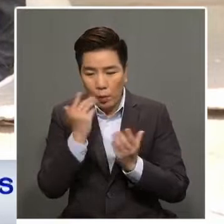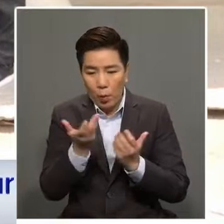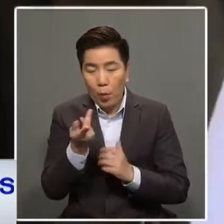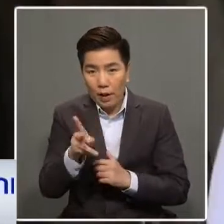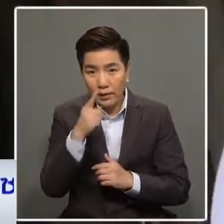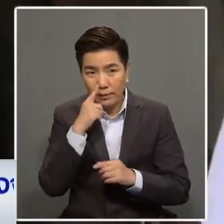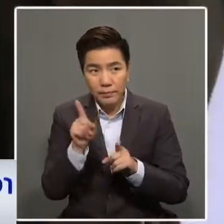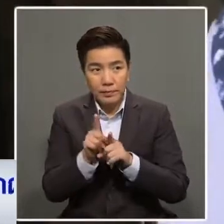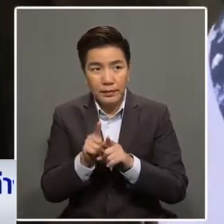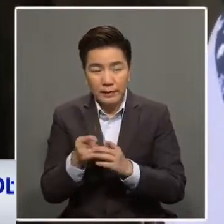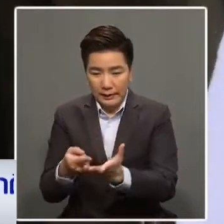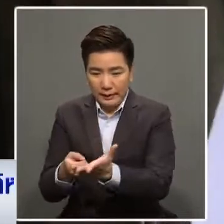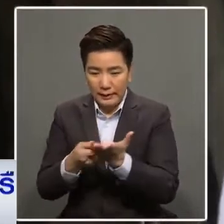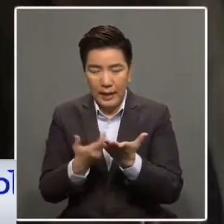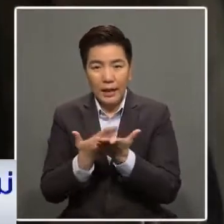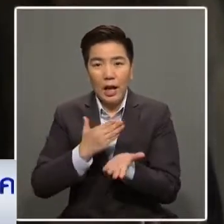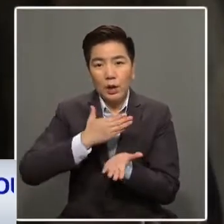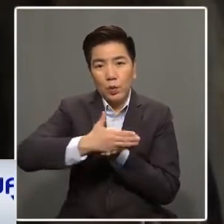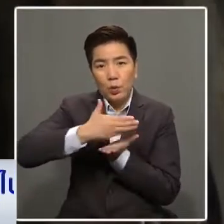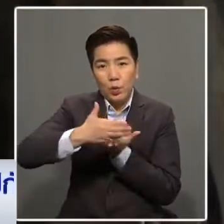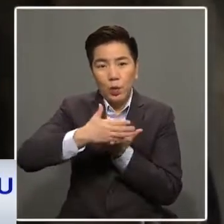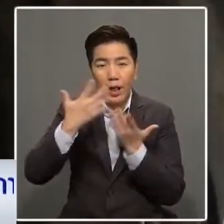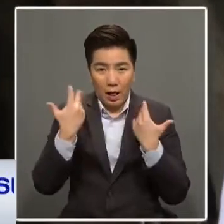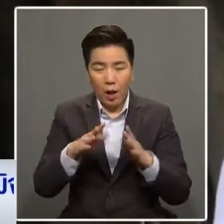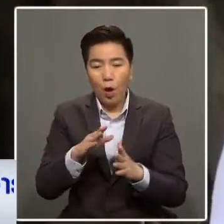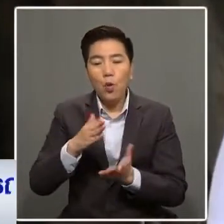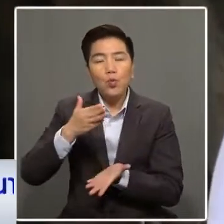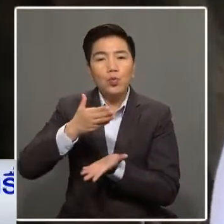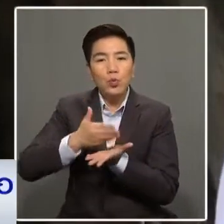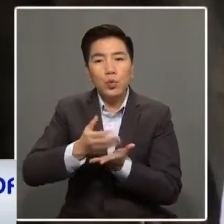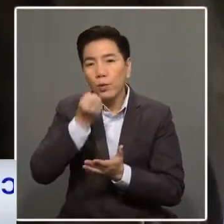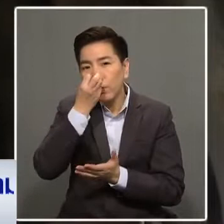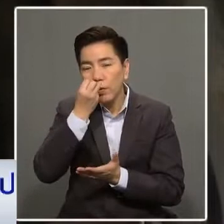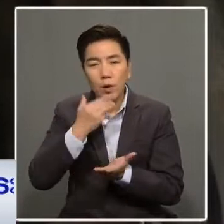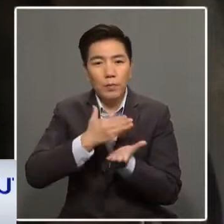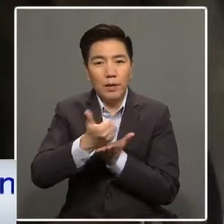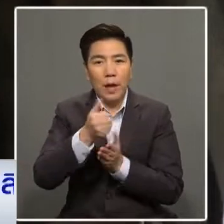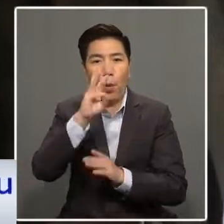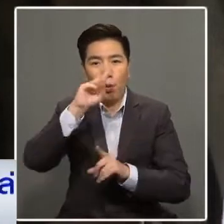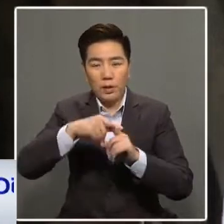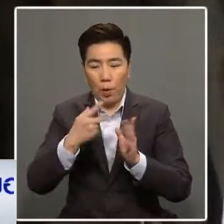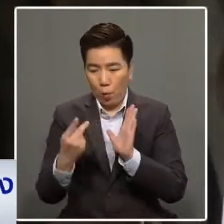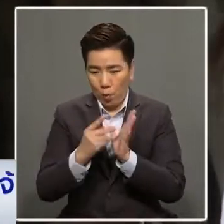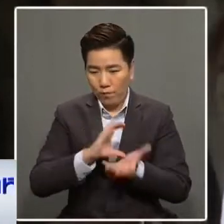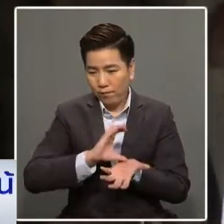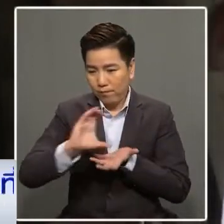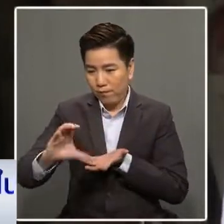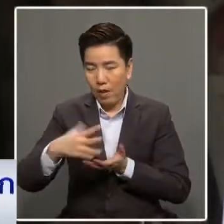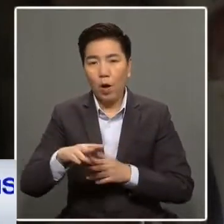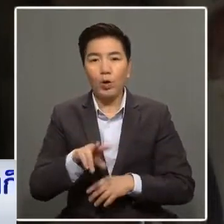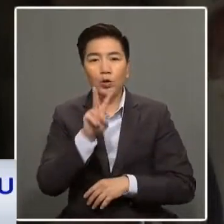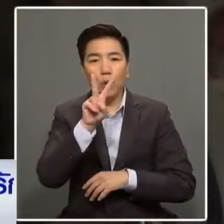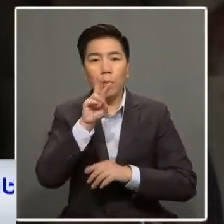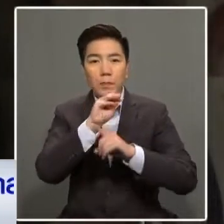ส่งงดเว้นในการส่งเวลารับเงินกู้ไปแล้วนะคะงดเว้นส่งต้นยังได้ดอกเบี้ย6เดือนแรกแล้วจ่ายดอกเบี้ยร้อยละ